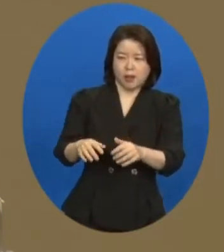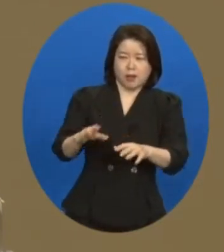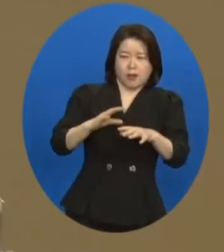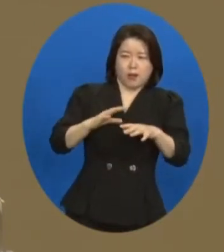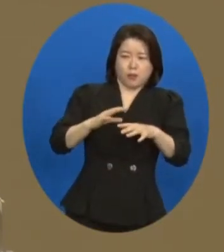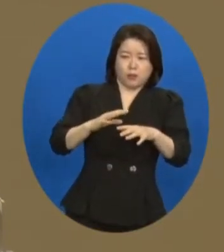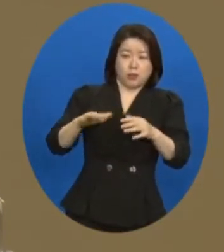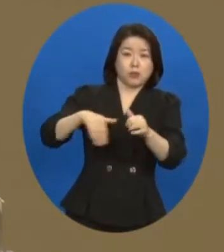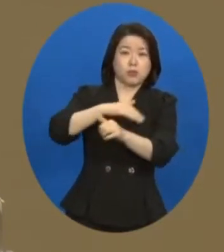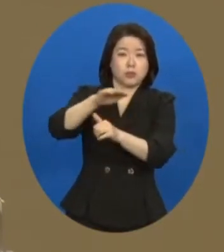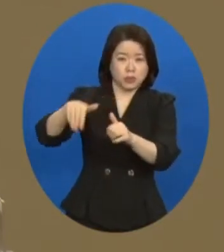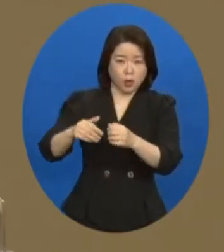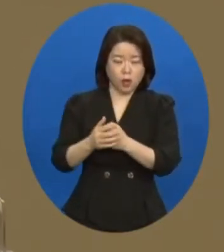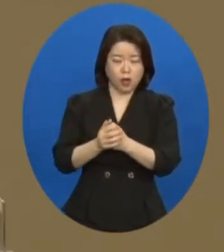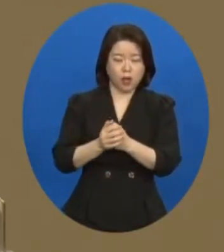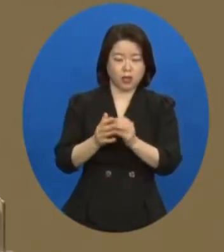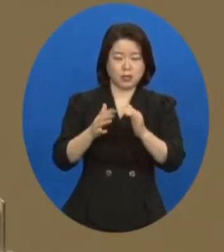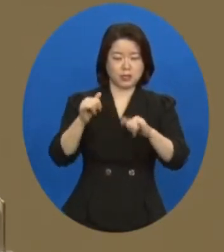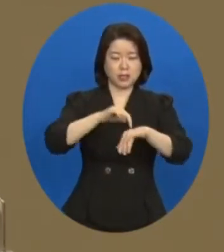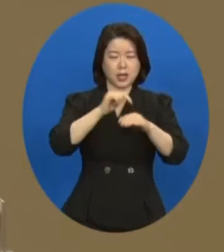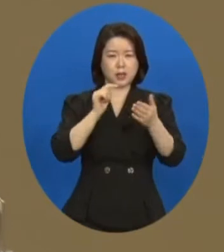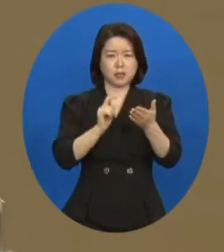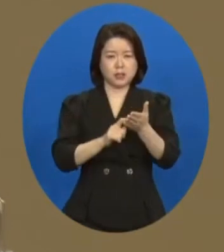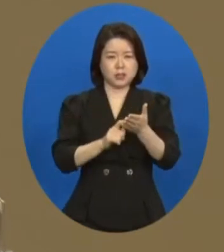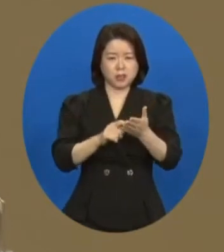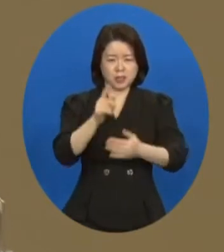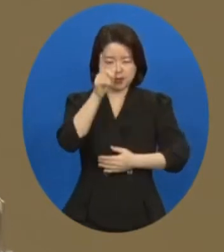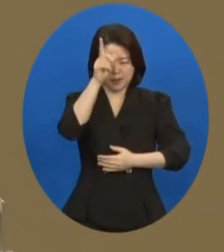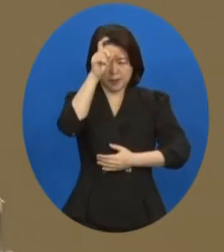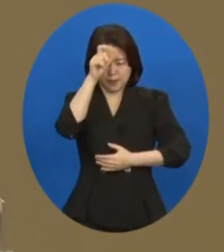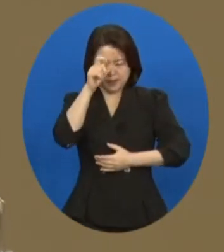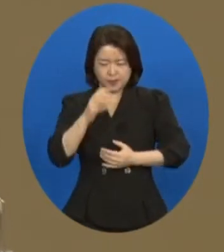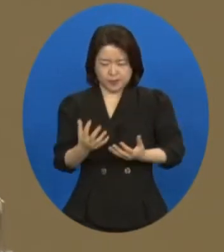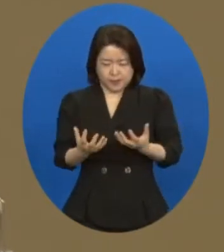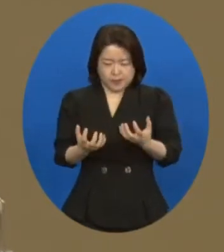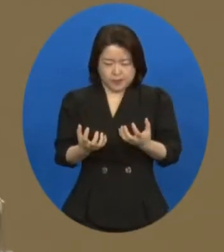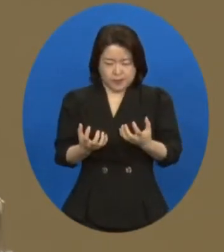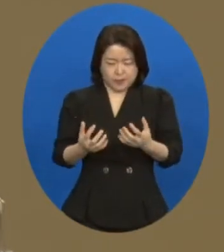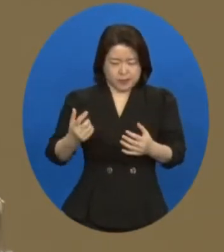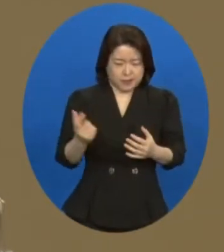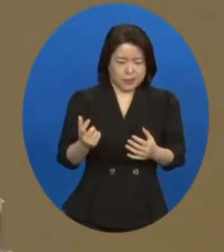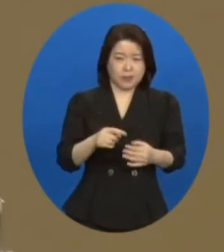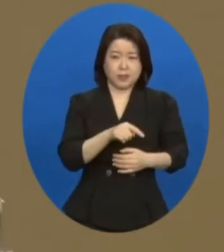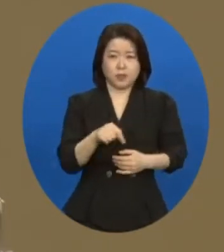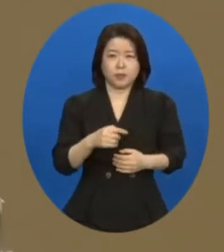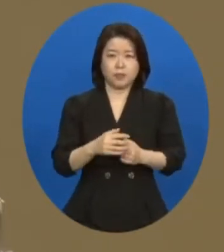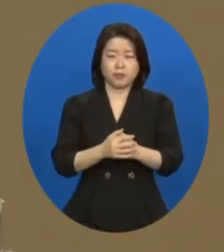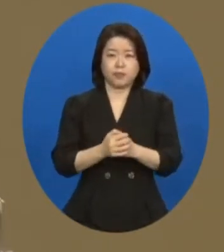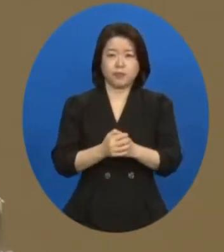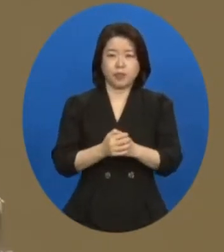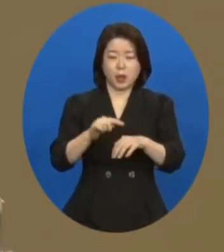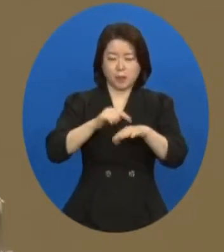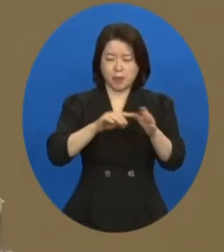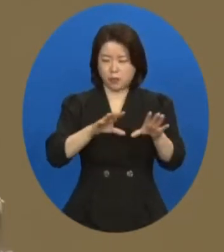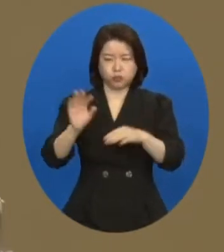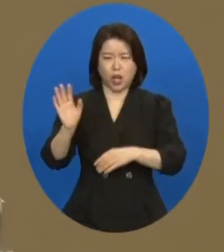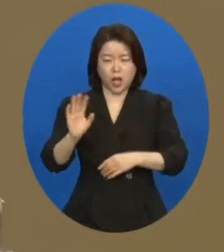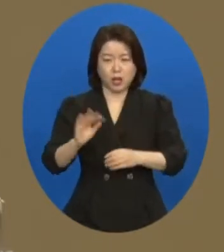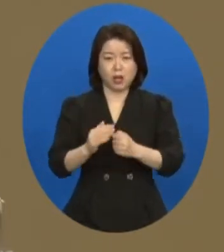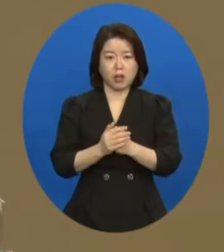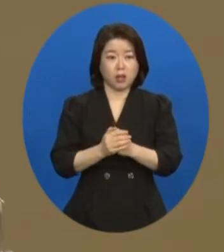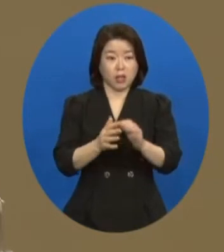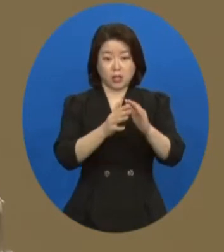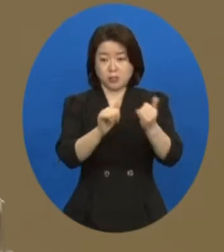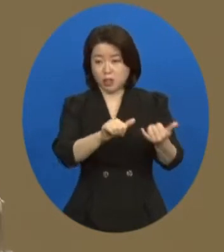분위기 사람들의 마음이 얼마나 강 파계 좋겠고 그리고 사람이 죽는다는 것에 대해서 얼마나